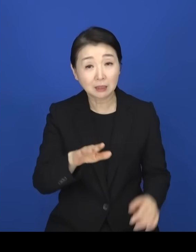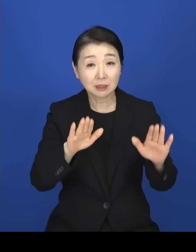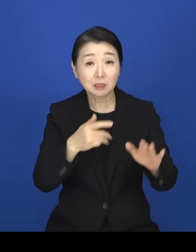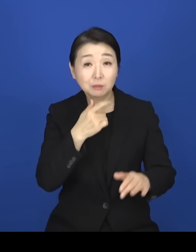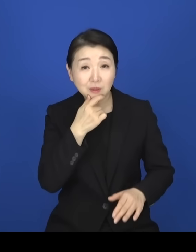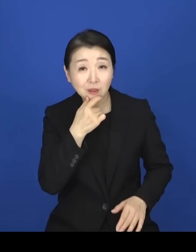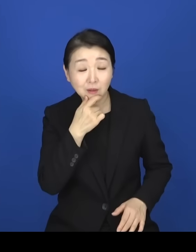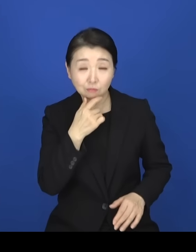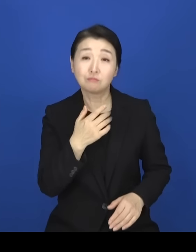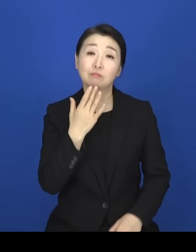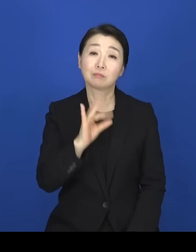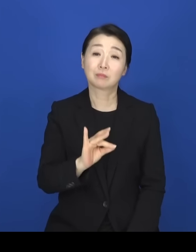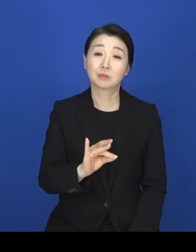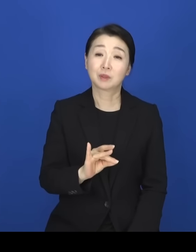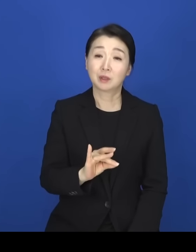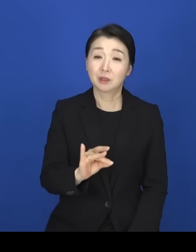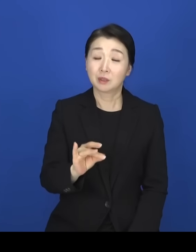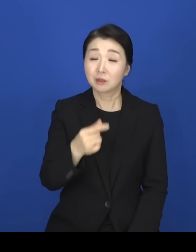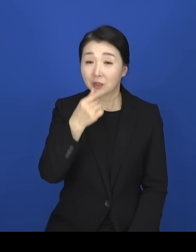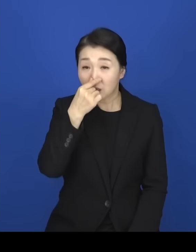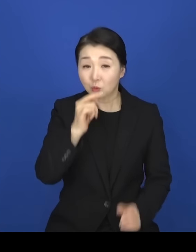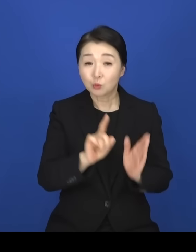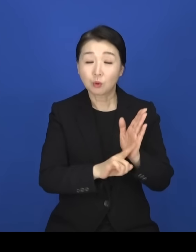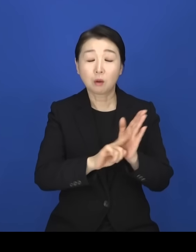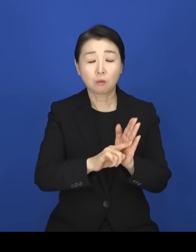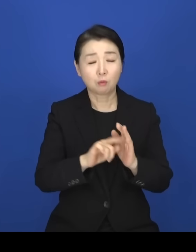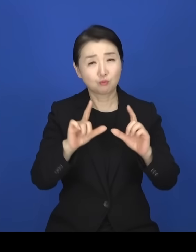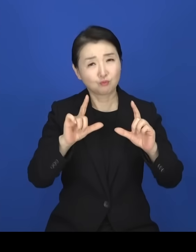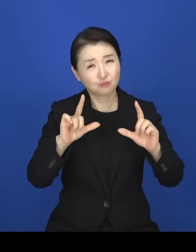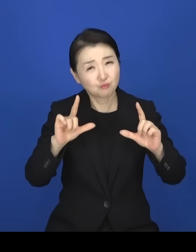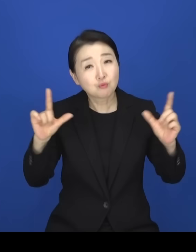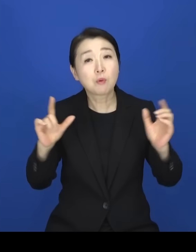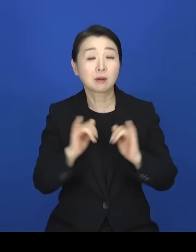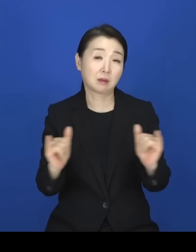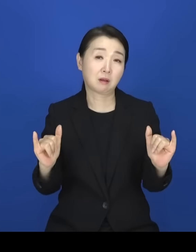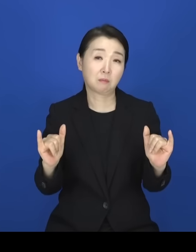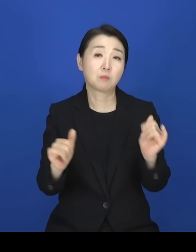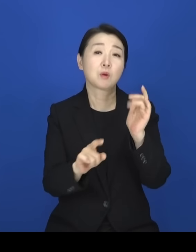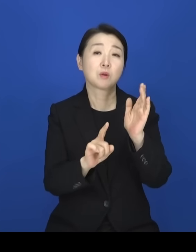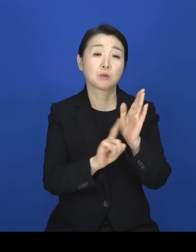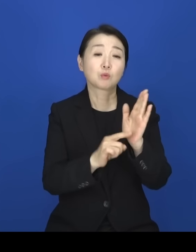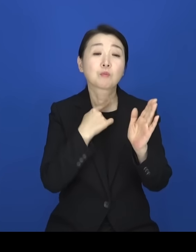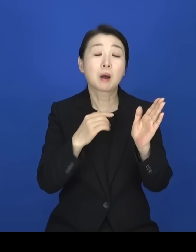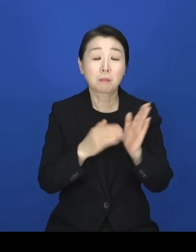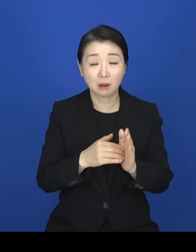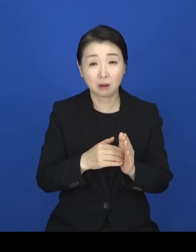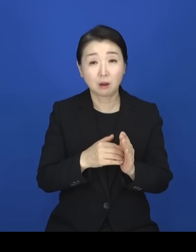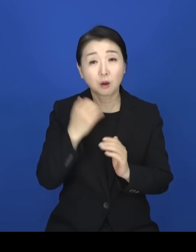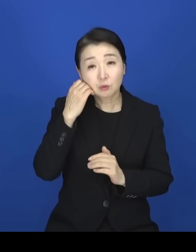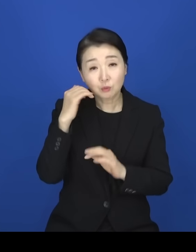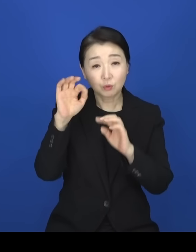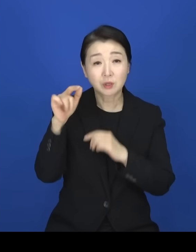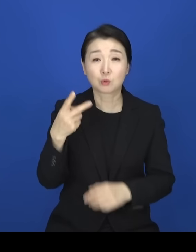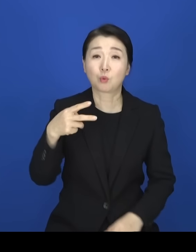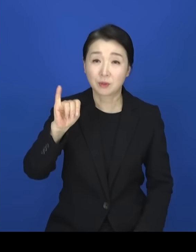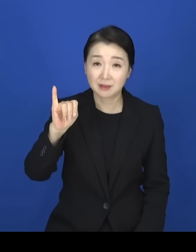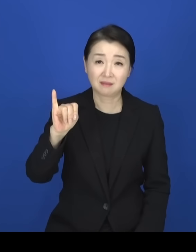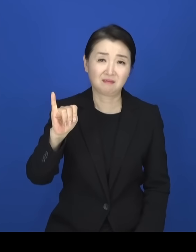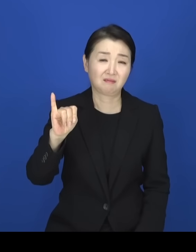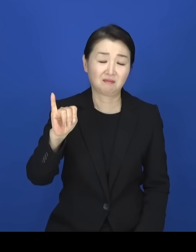싫지만. 네. 당연하지. 네, 그때 뭐. 소주 광고는 원래 잘 나가는 사람들 그럼요. 하는 거잖아요. 소주가 이효리, 아이유 뭐 이런 그럼요. 당대 스타들만 하는 건데.